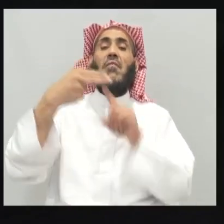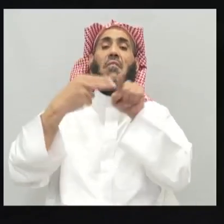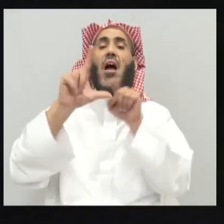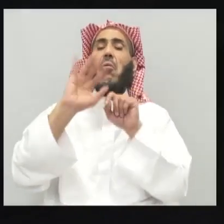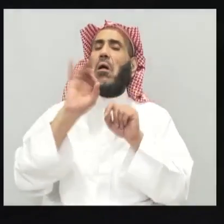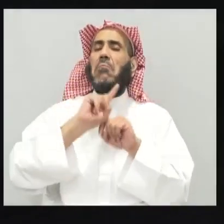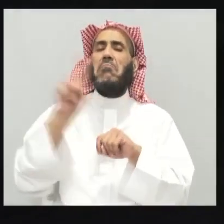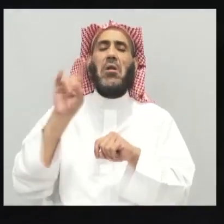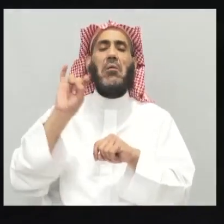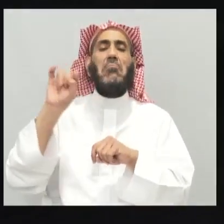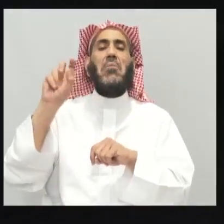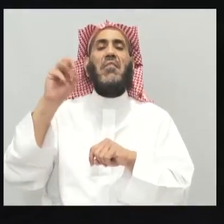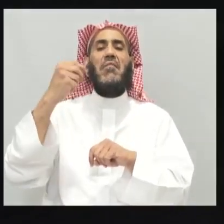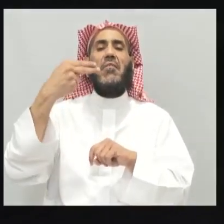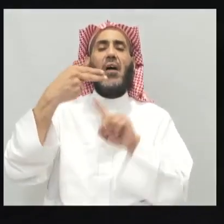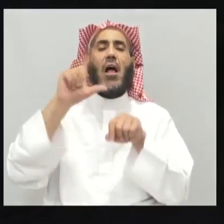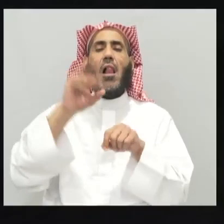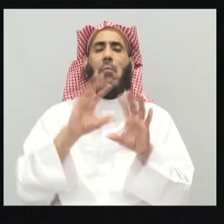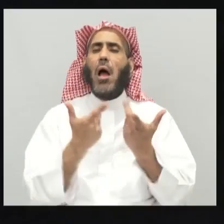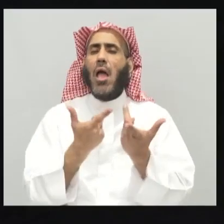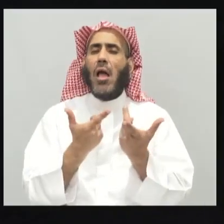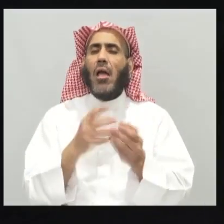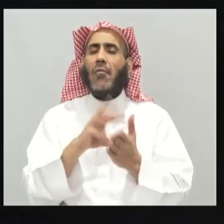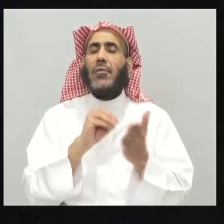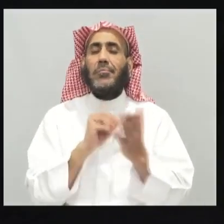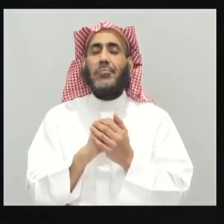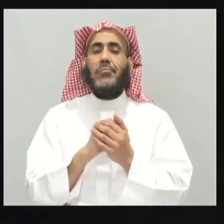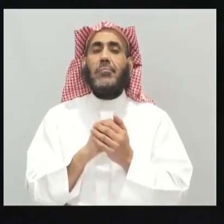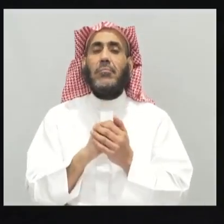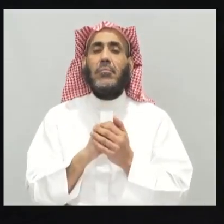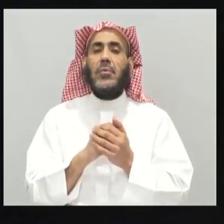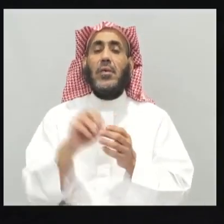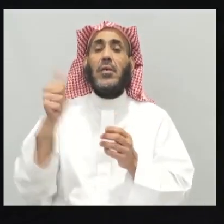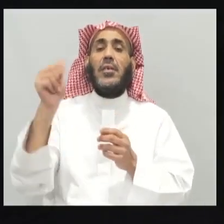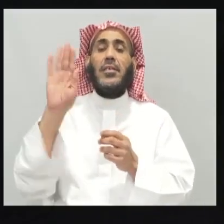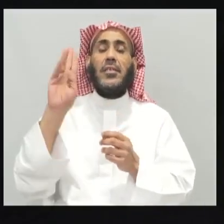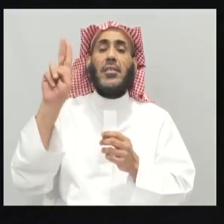له طريقة معينة. نلاحظ هنا ما هي الطريقة، أقول استودع،